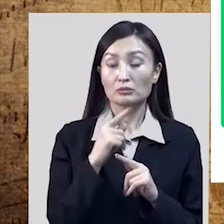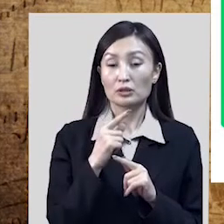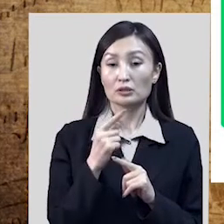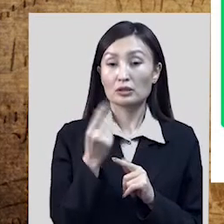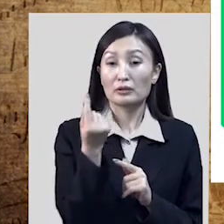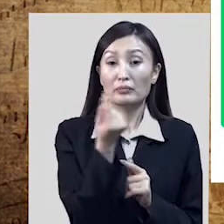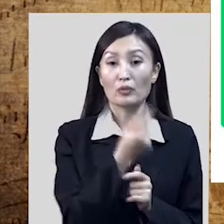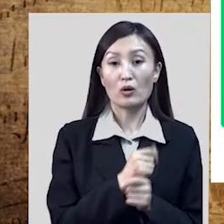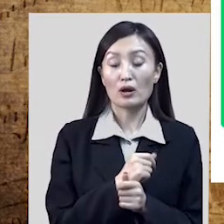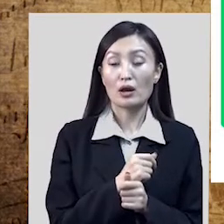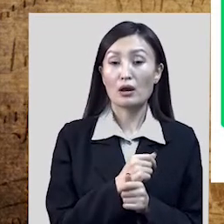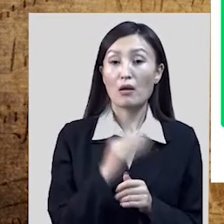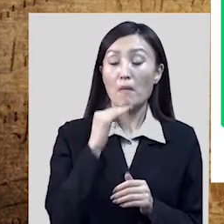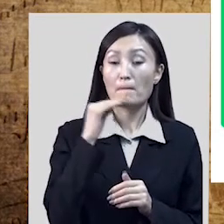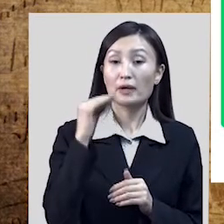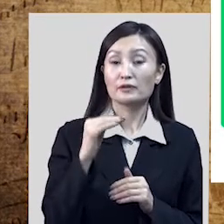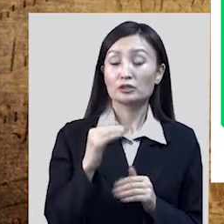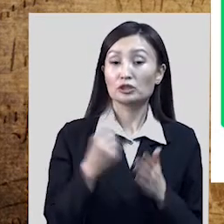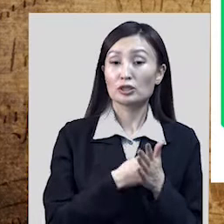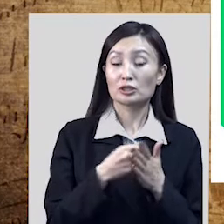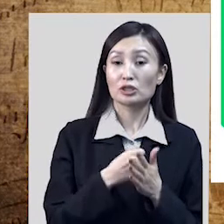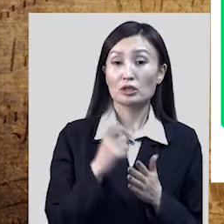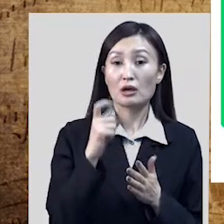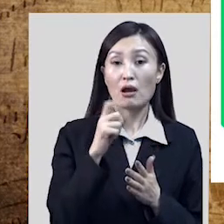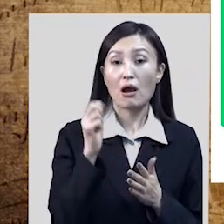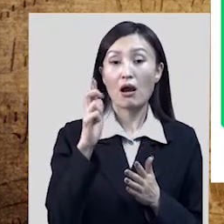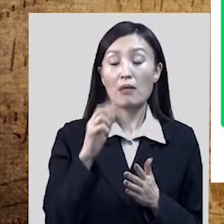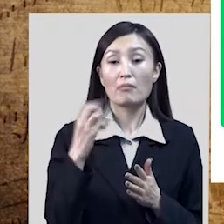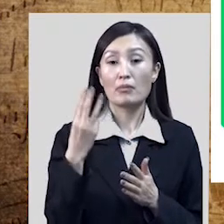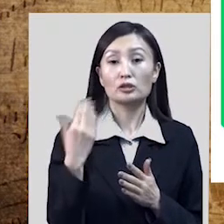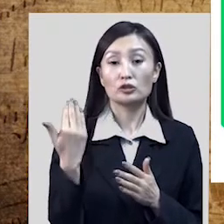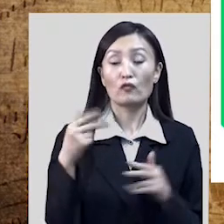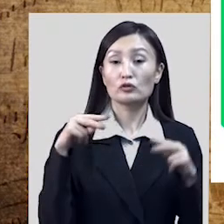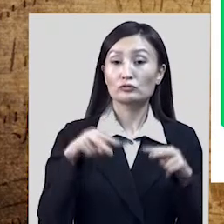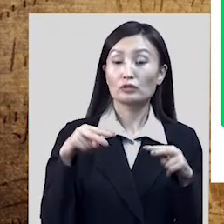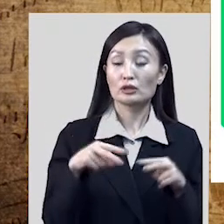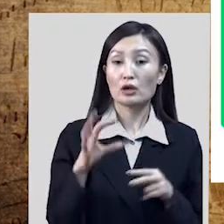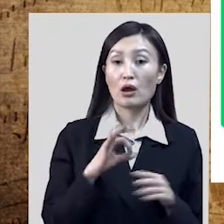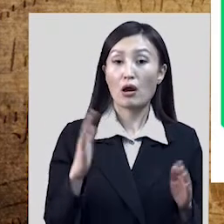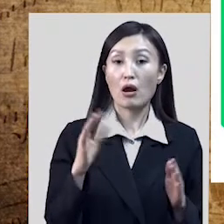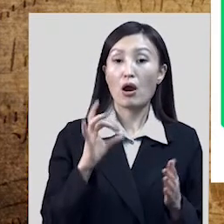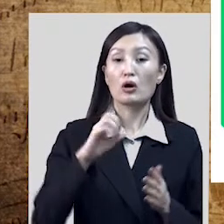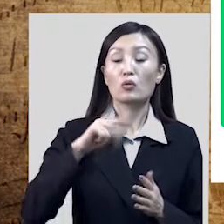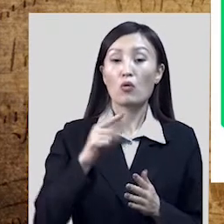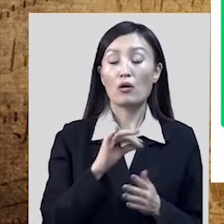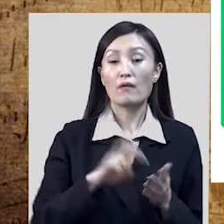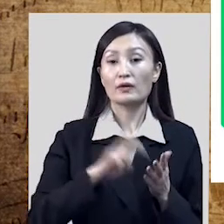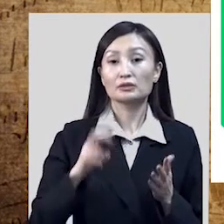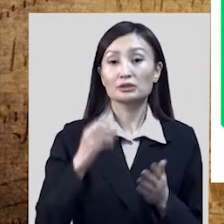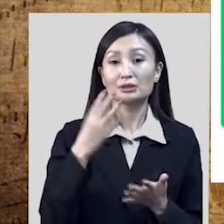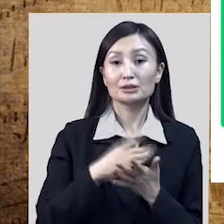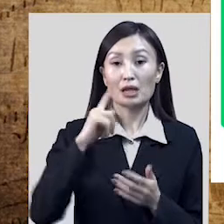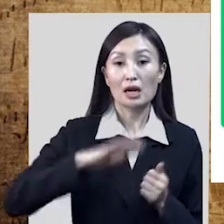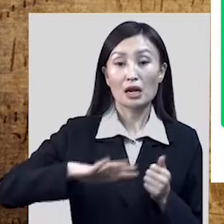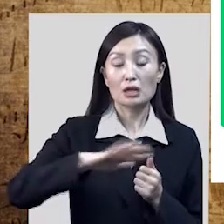ненамного профессиональные достижения хабаш и alterg они свидетельствуют о судьбоносной роли выходцев из центральной азии